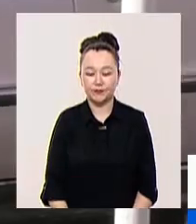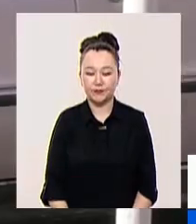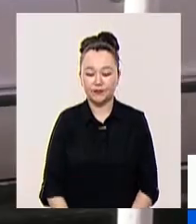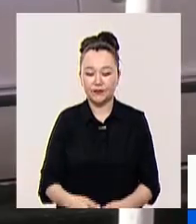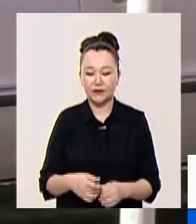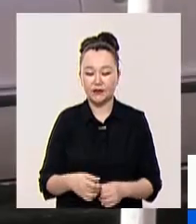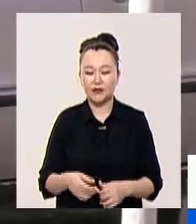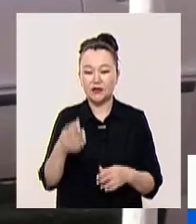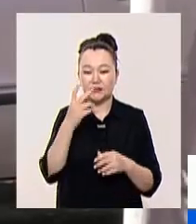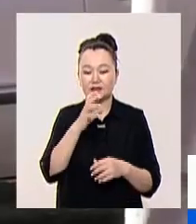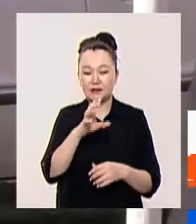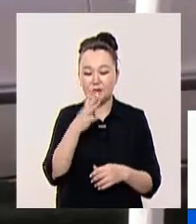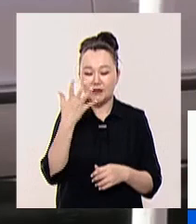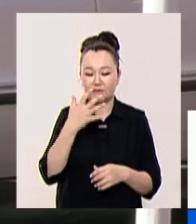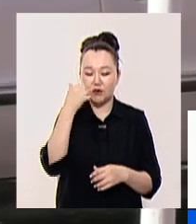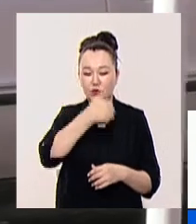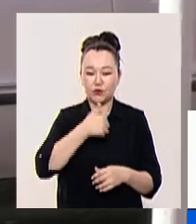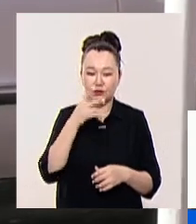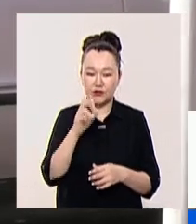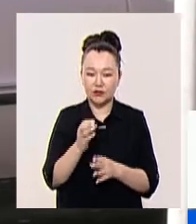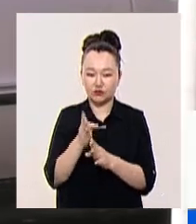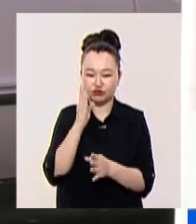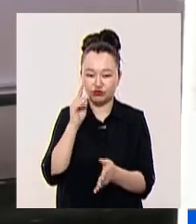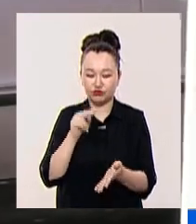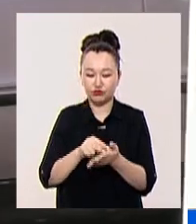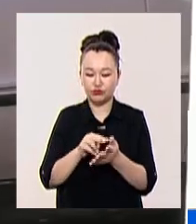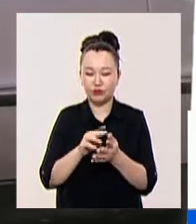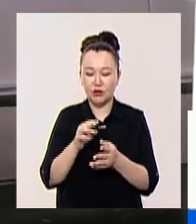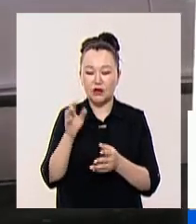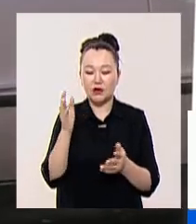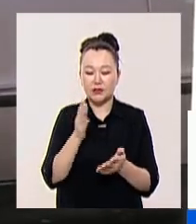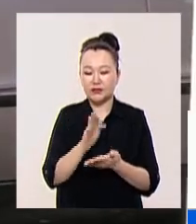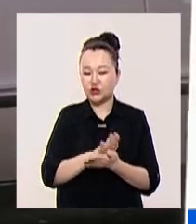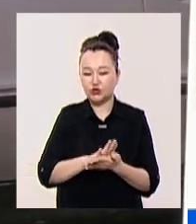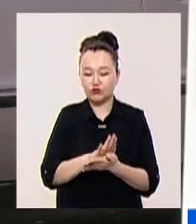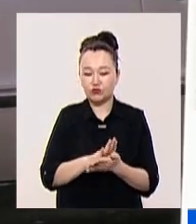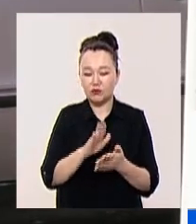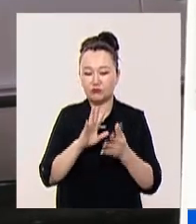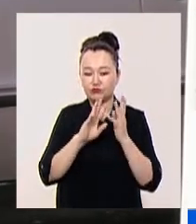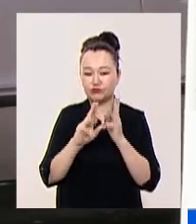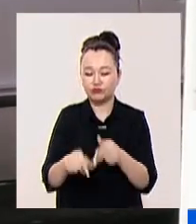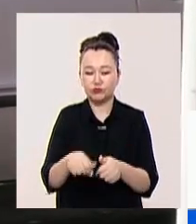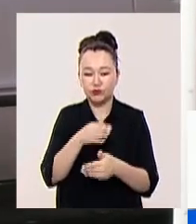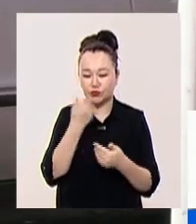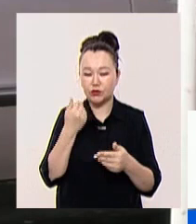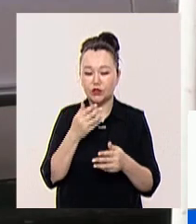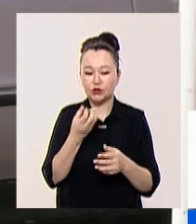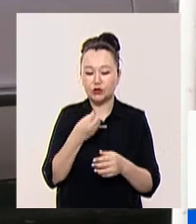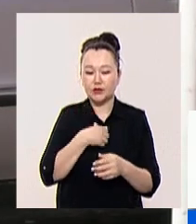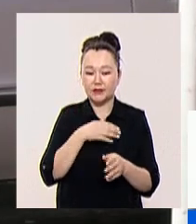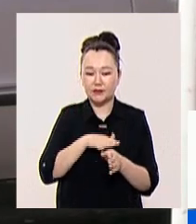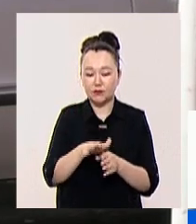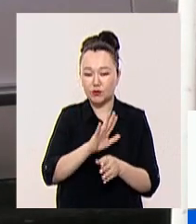Ну, мне этот, с 5-го года стою на жилье в очереди, и никаких продвижений нету. Еще не полная семья,